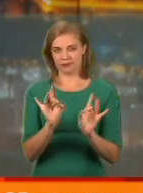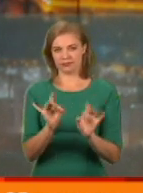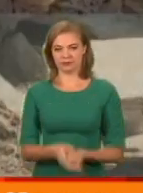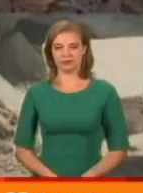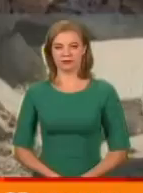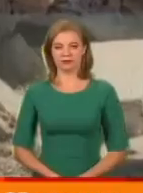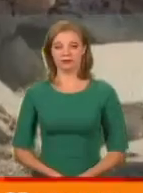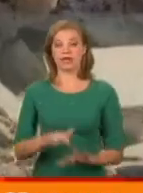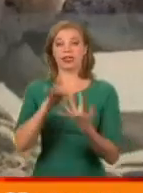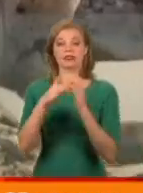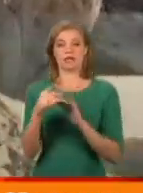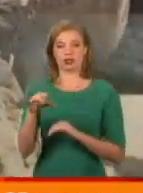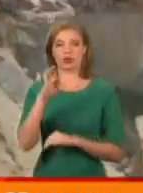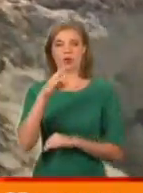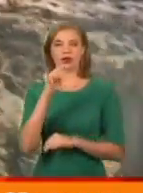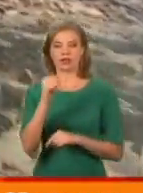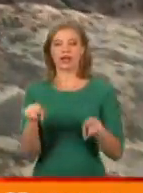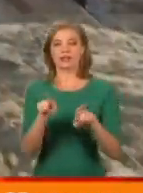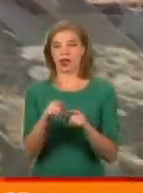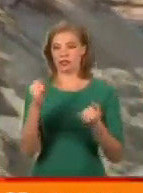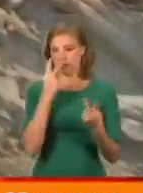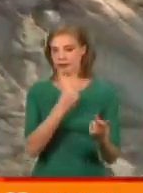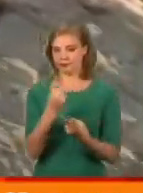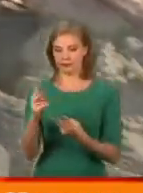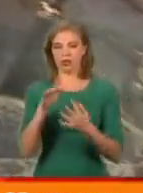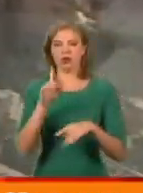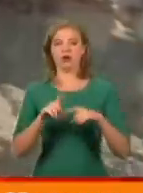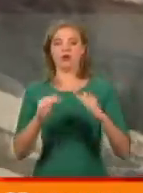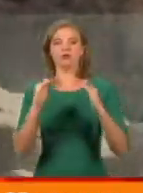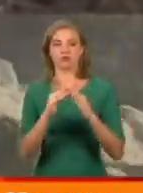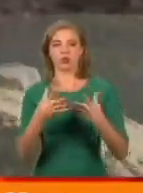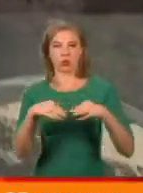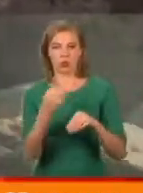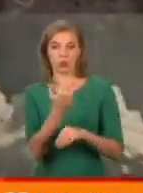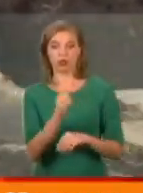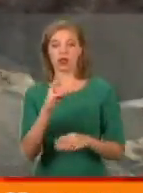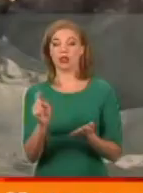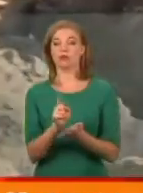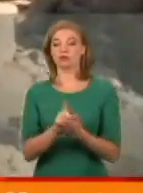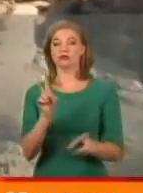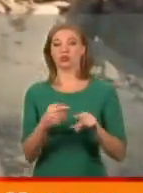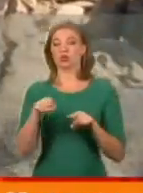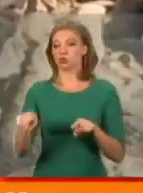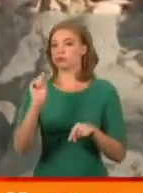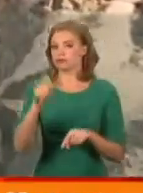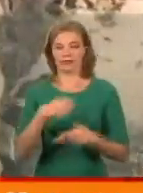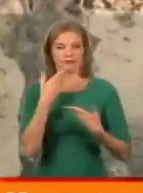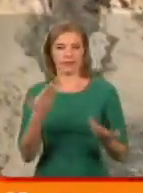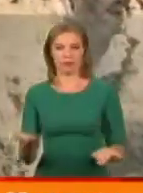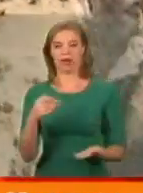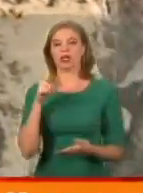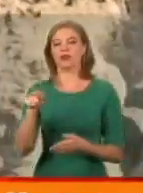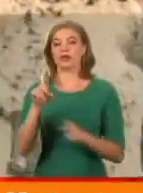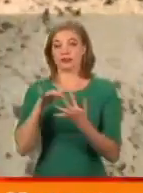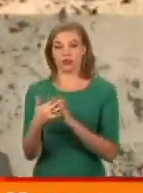детальніше. Селище Ольгінка. Ось так нині виглядає будинок родини Глущенко. Але посадовці вважають, що тут війни немає. Ольгінку